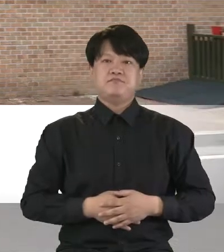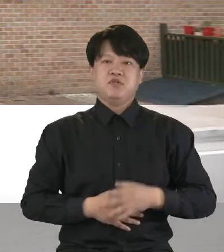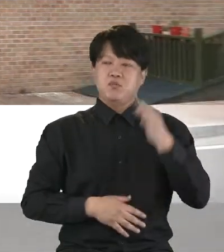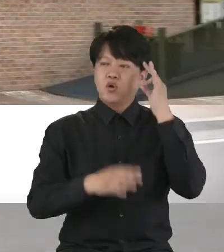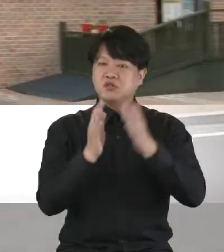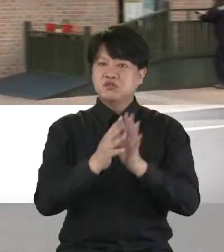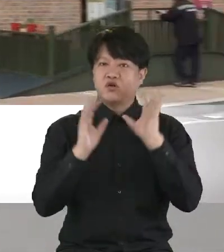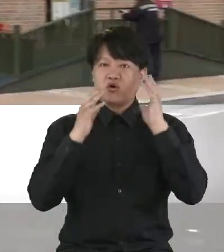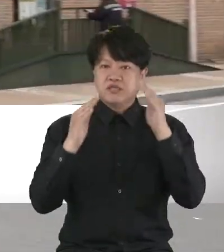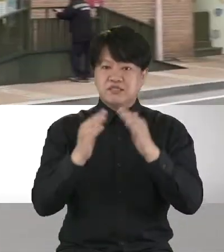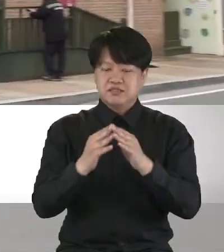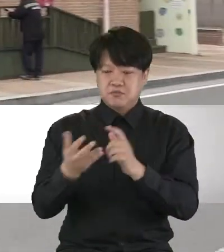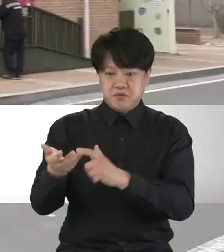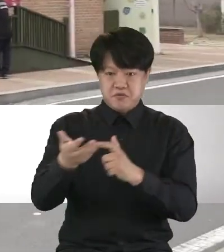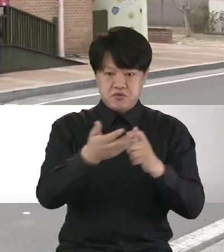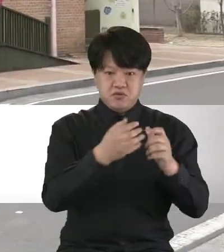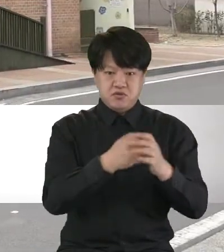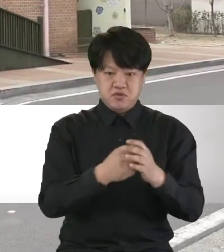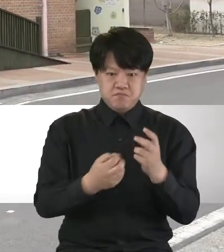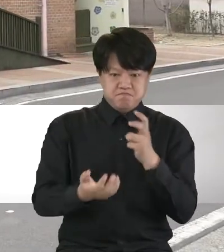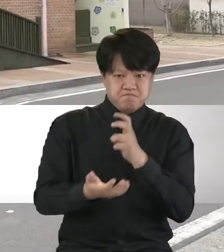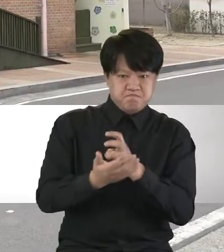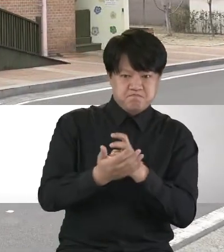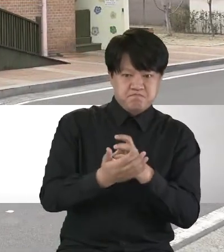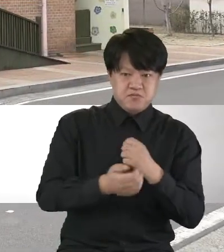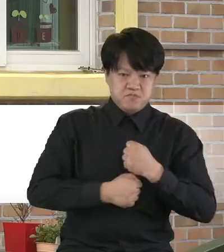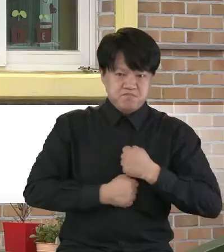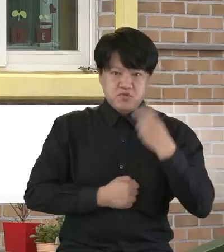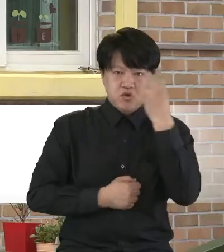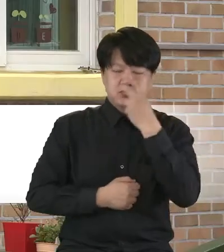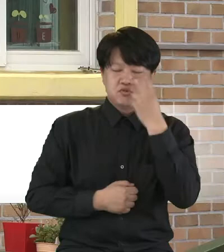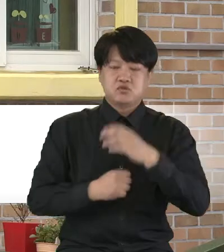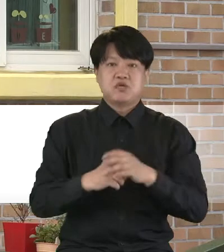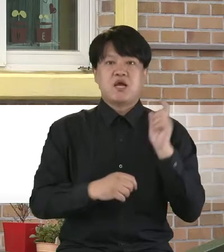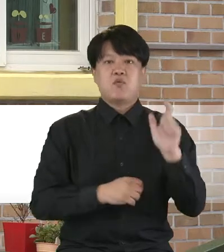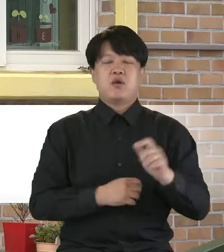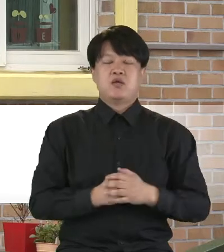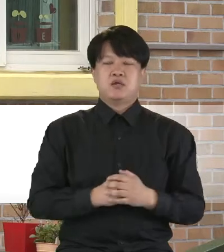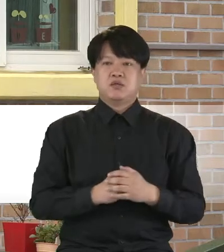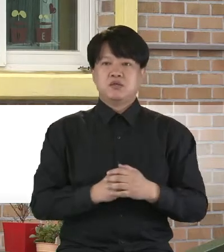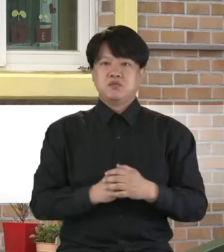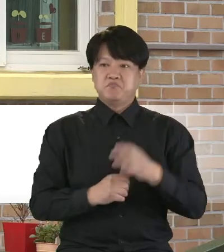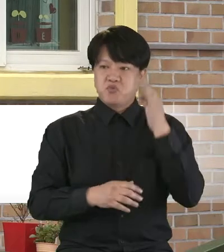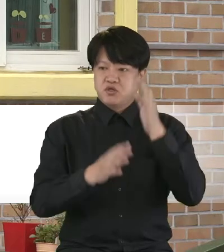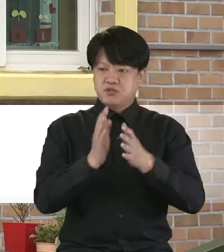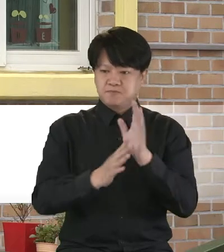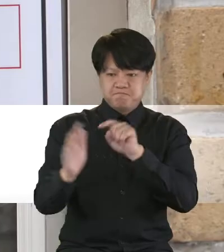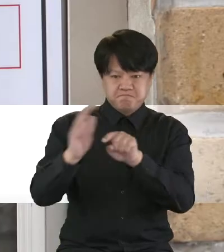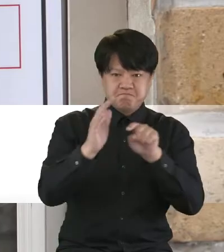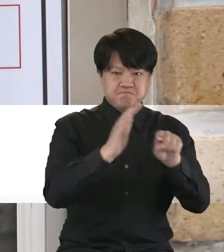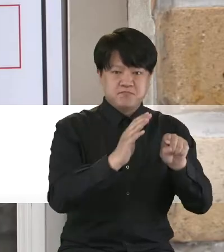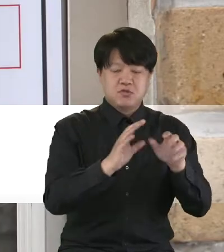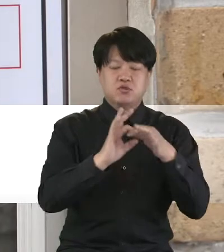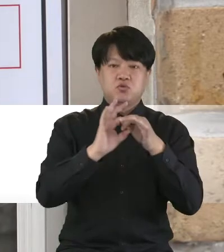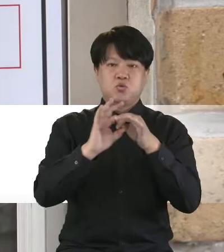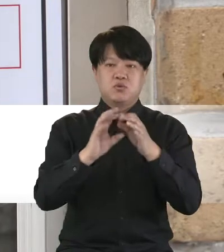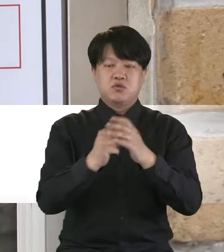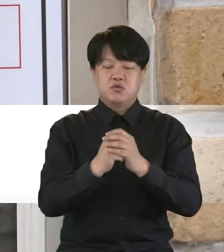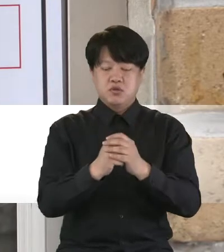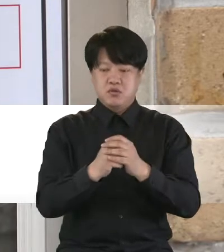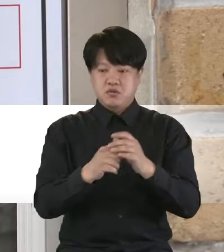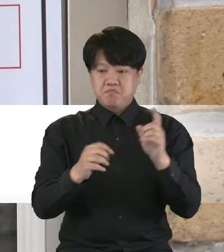푸시는 어린이집 방역 관리 이행사항 전수 점검을 강화하고 있습니다 쉬는 어린이집 현장점검을 통해